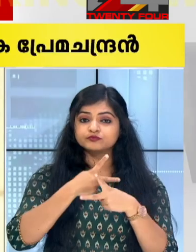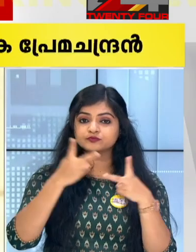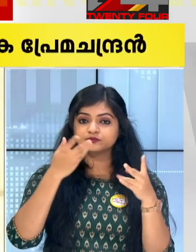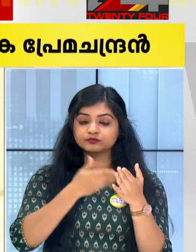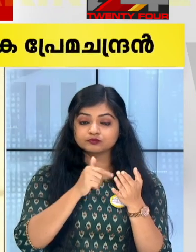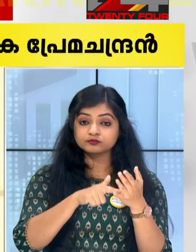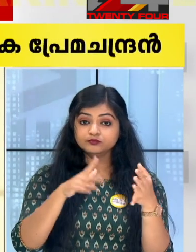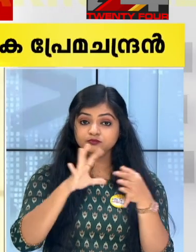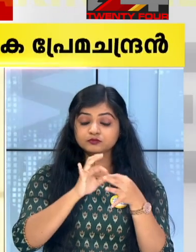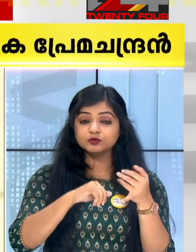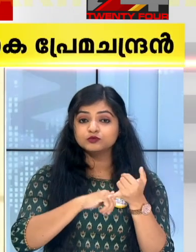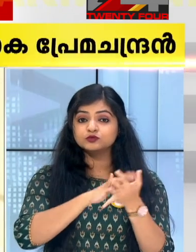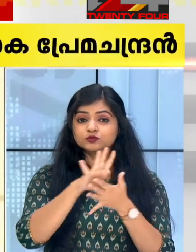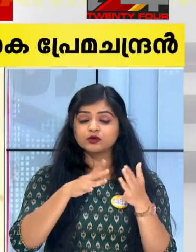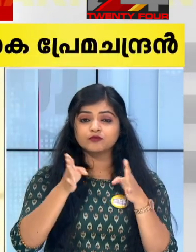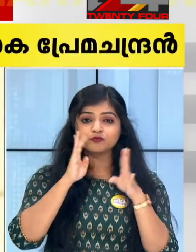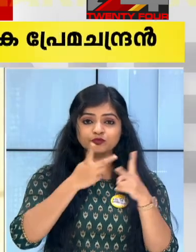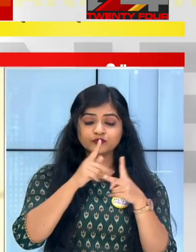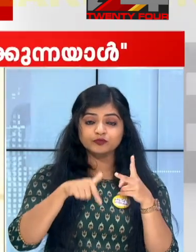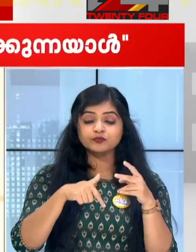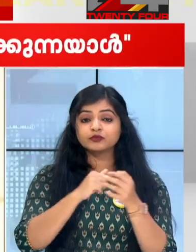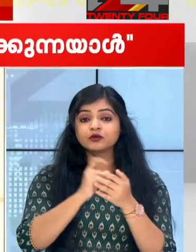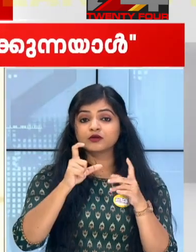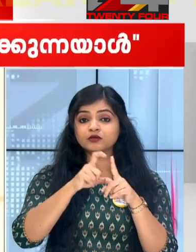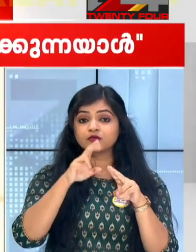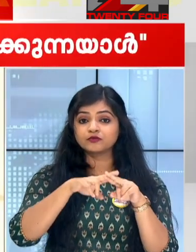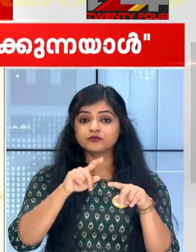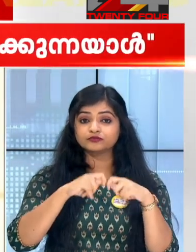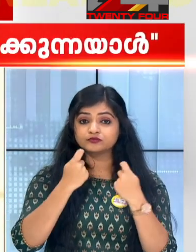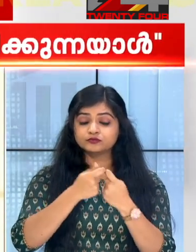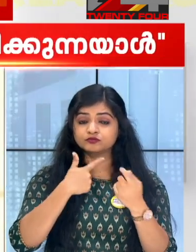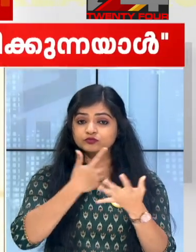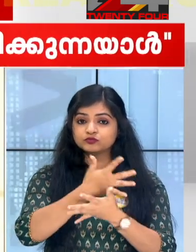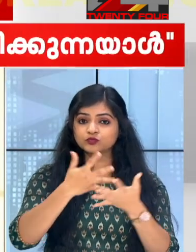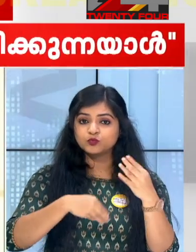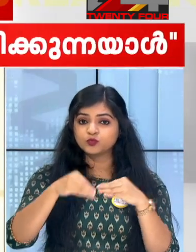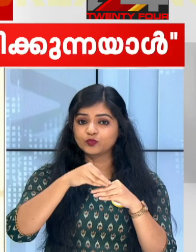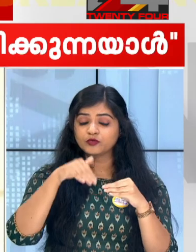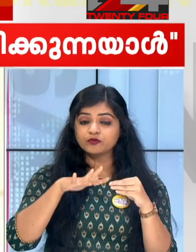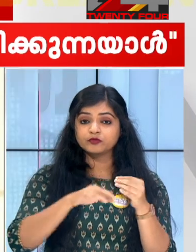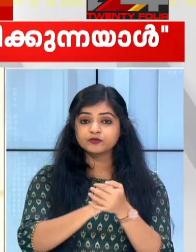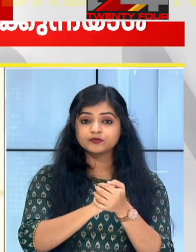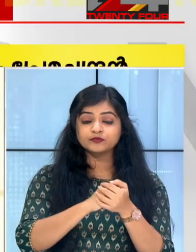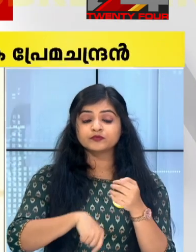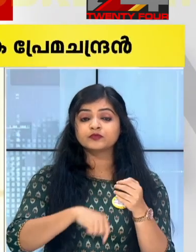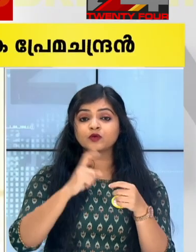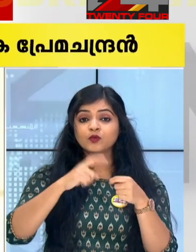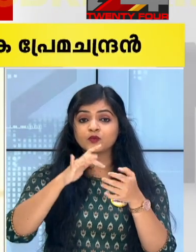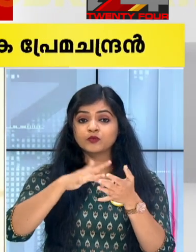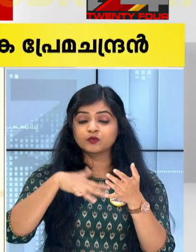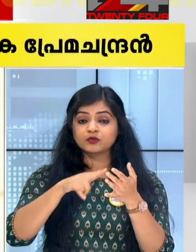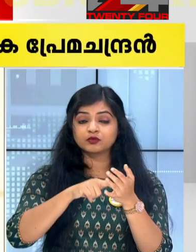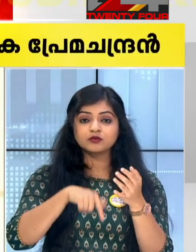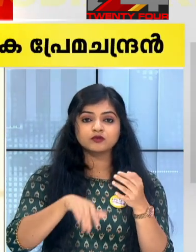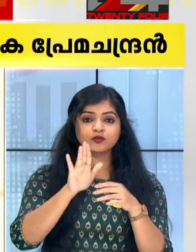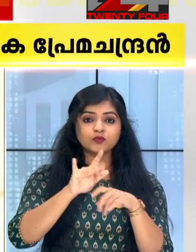ഇതിനോടകം തന്നെ സാമൂഹ്യ മാധ്യമങ്ങളിൽ ഇടതു കേന്ദ്രങ്ങൾ സജീവ ചർച്ചയാക്കി കൊണ്ടുവരികയും ചെയ്യുന്നുണ്ട്. ഈ ജില്ലയിൽ നിന്ന് കോൺഗ്രസിന്റെ സമരാഗ്നി കൂടി പ്രവേശിക്കുകയാണ്.